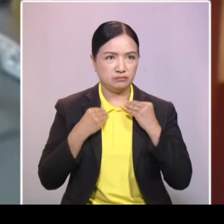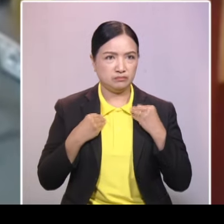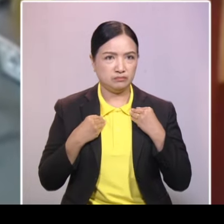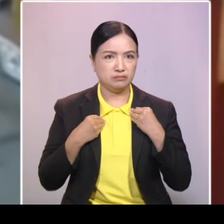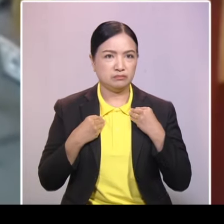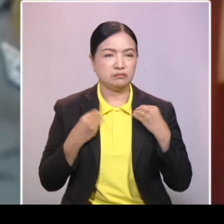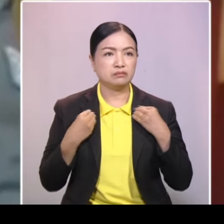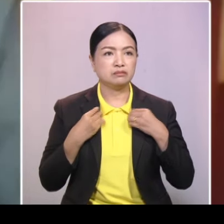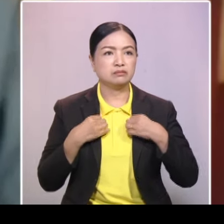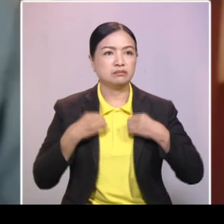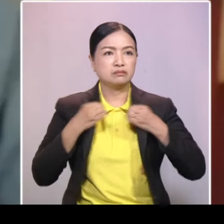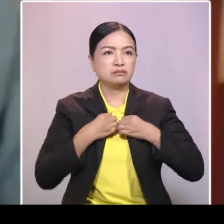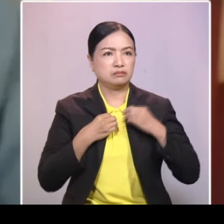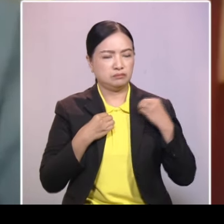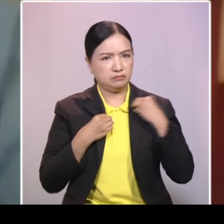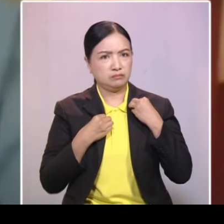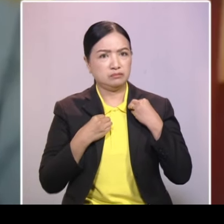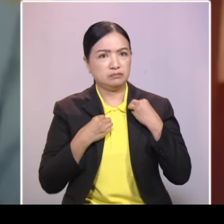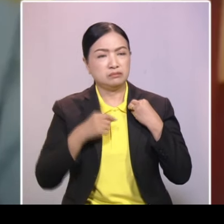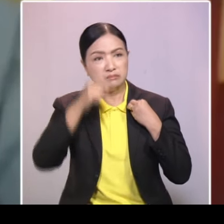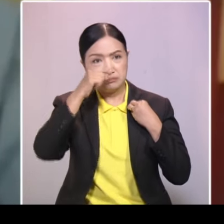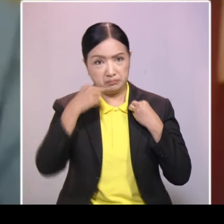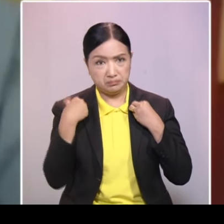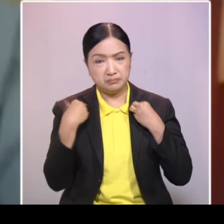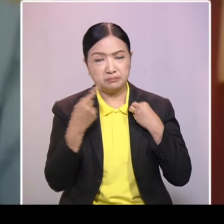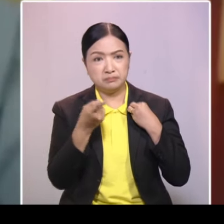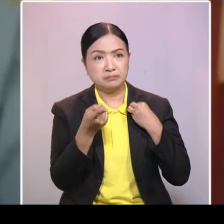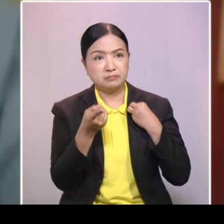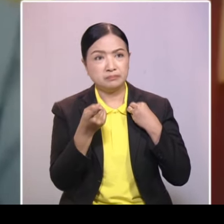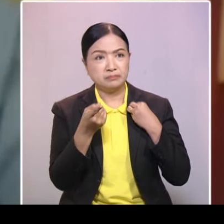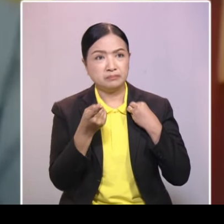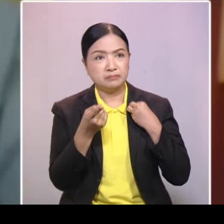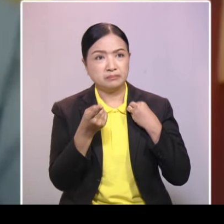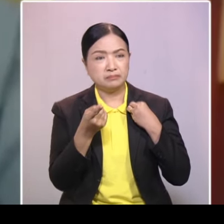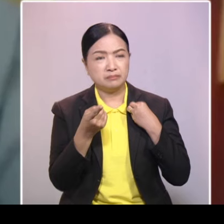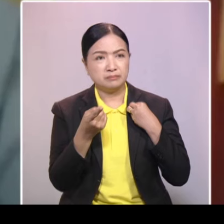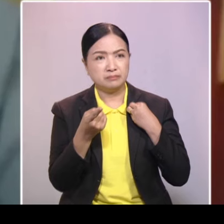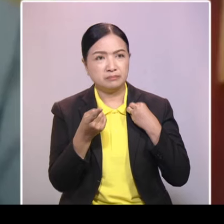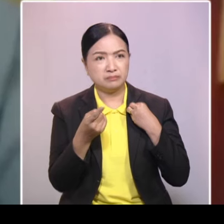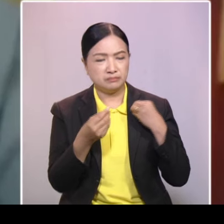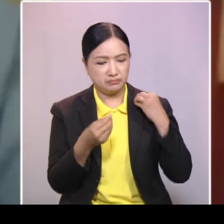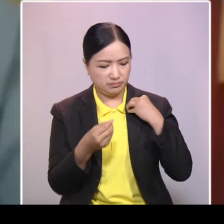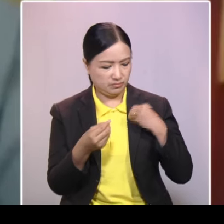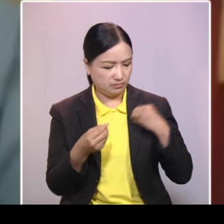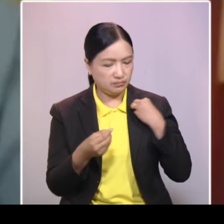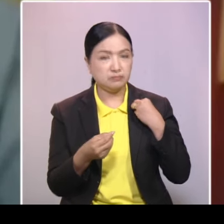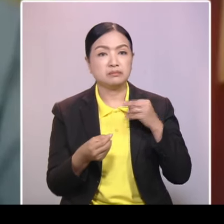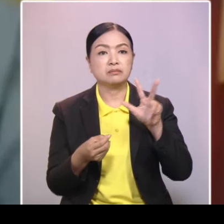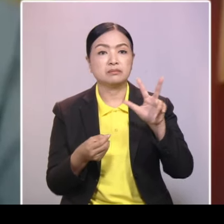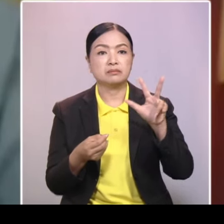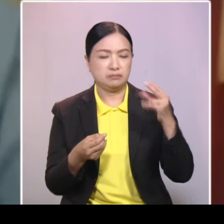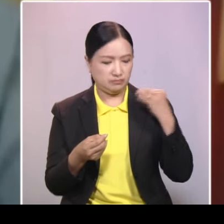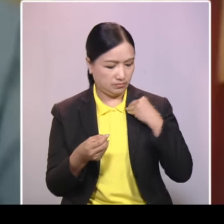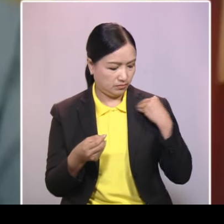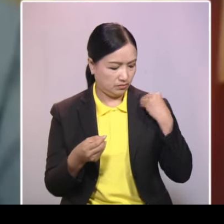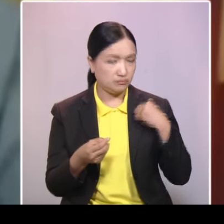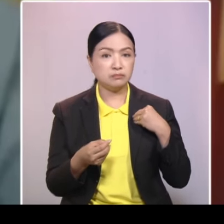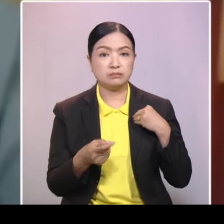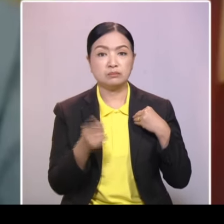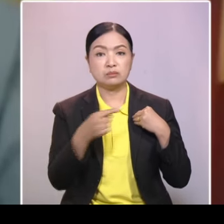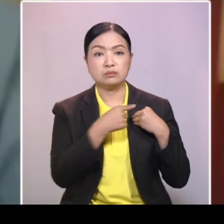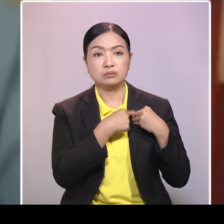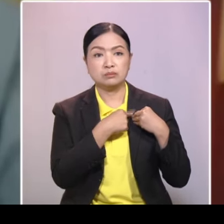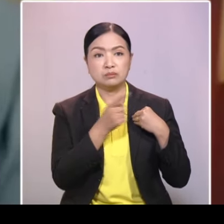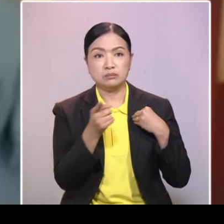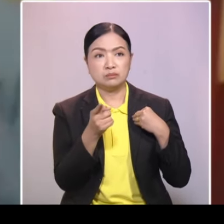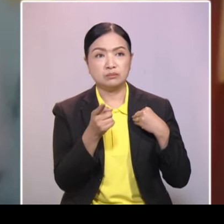าเอ๊ื่แบบตำรวจไยมีลัษณะแบบนี้บางไทำไมมันกลองไโฟนลองพิกลลองด